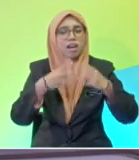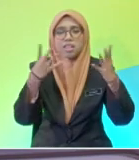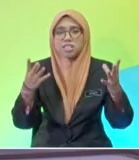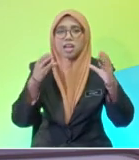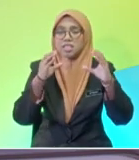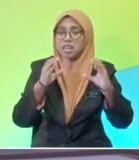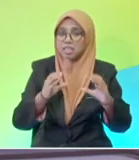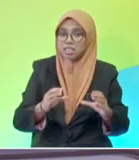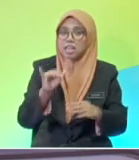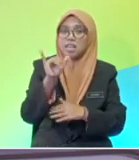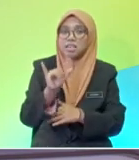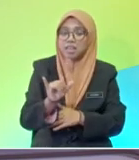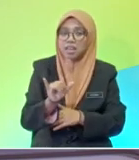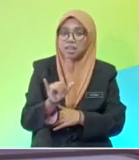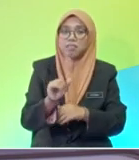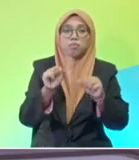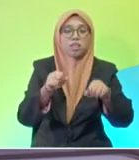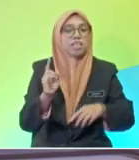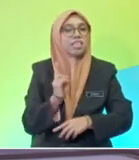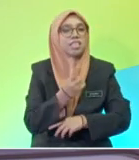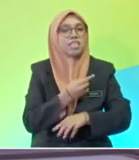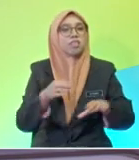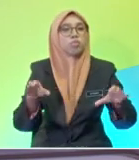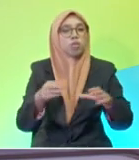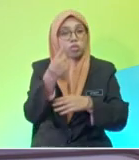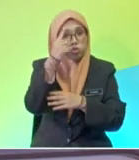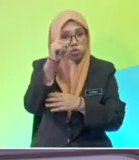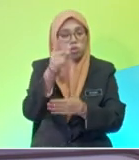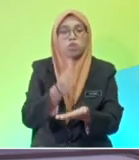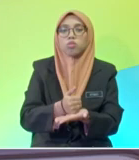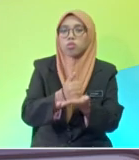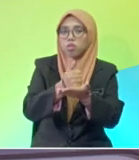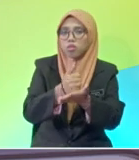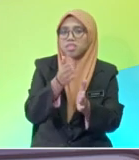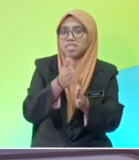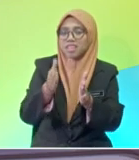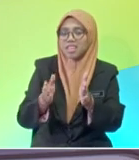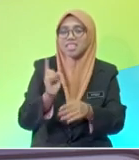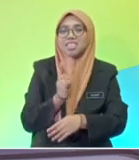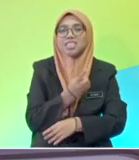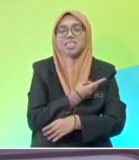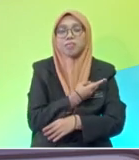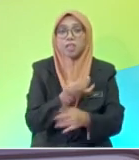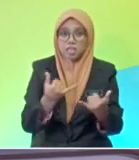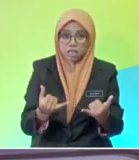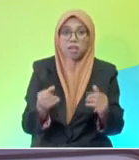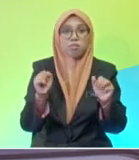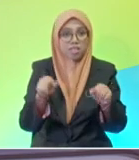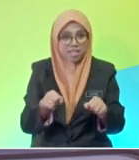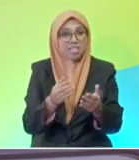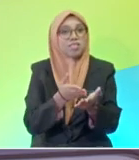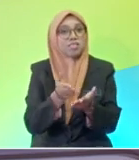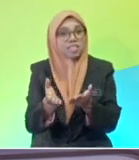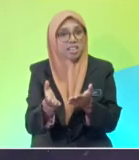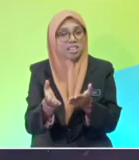yang kita Boleh bantu girang sakit Oke boleh kita teruskan dengan lengkap